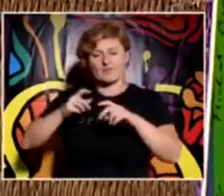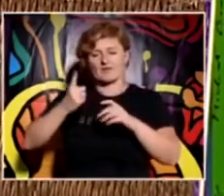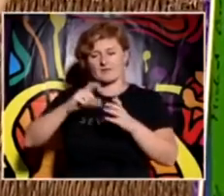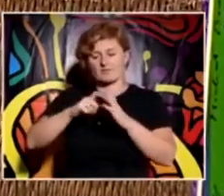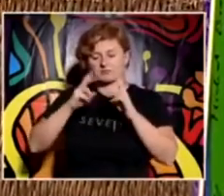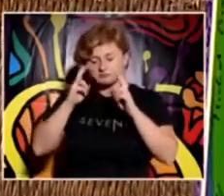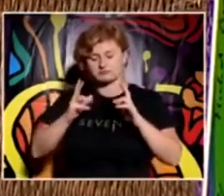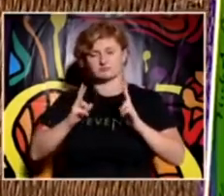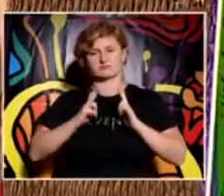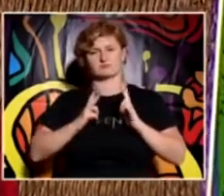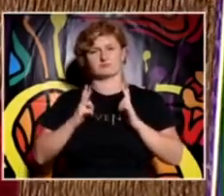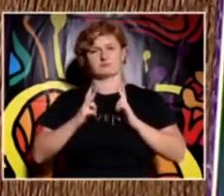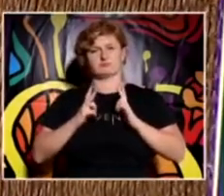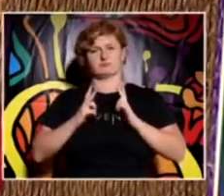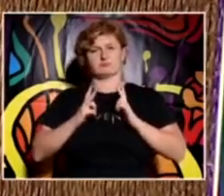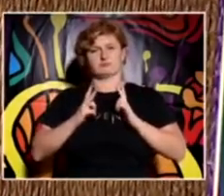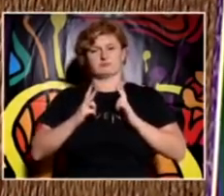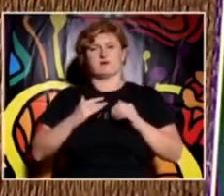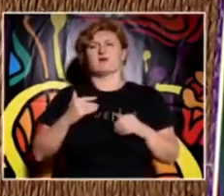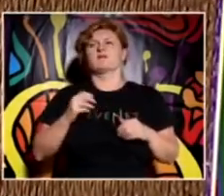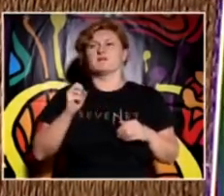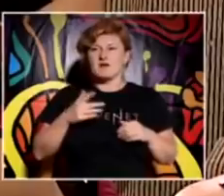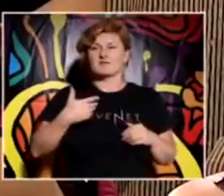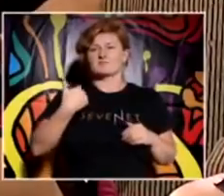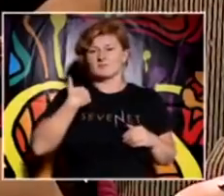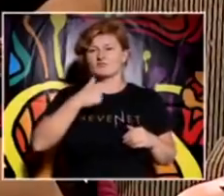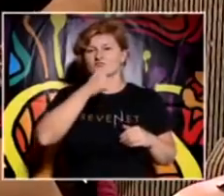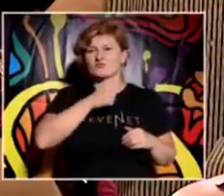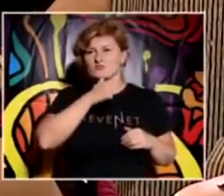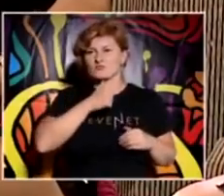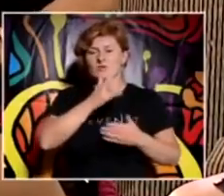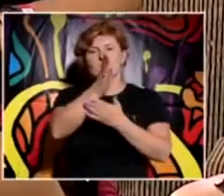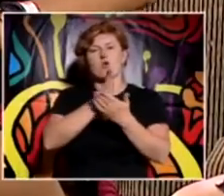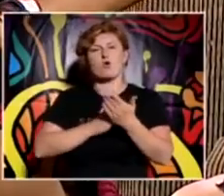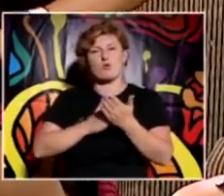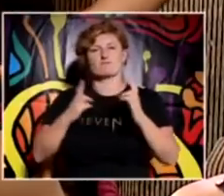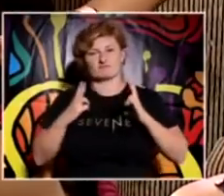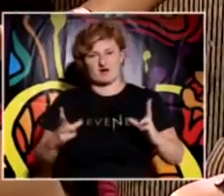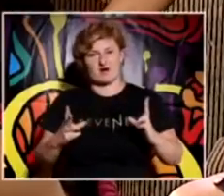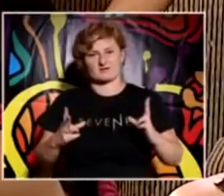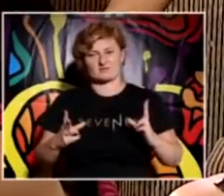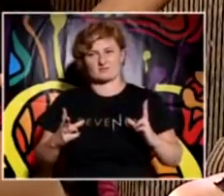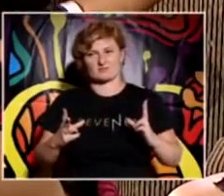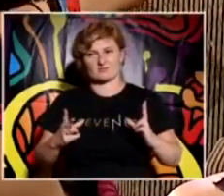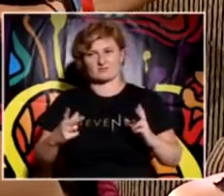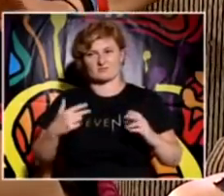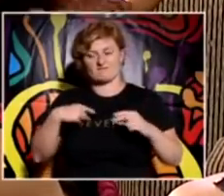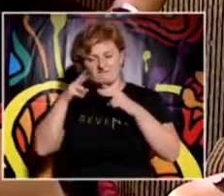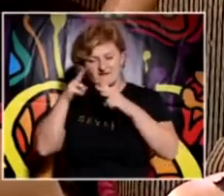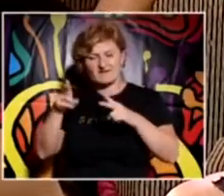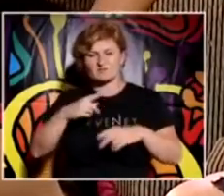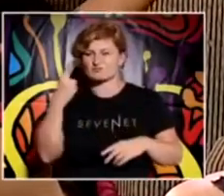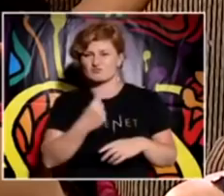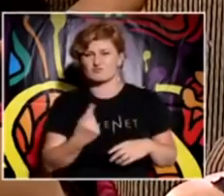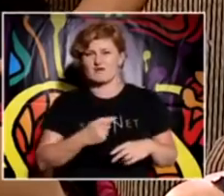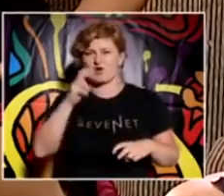na miastka normalnego życia. Próbowaliśmy i tak, dalej. Słuchaj. W połowie wywczasu zrobiliśmy sobie super hotel.